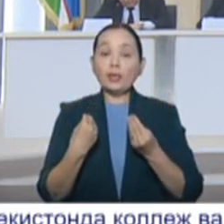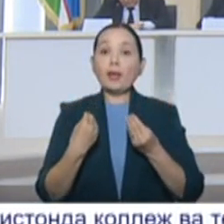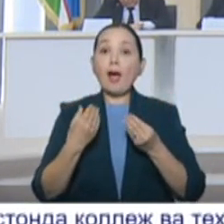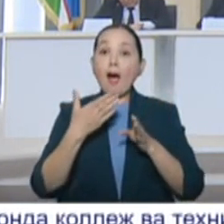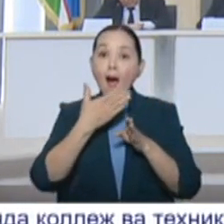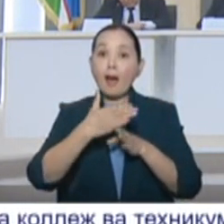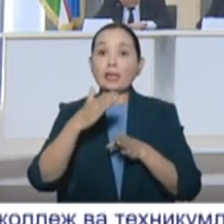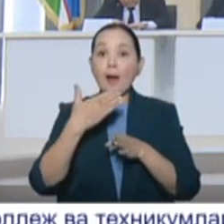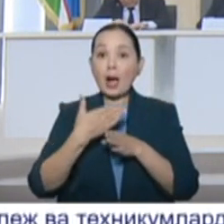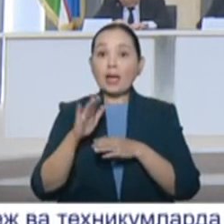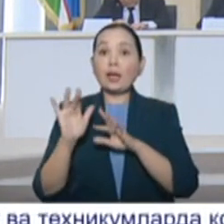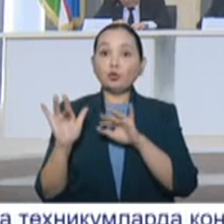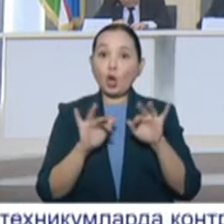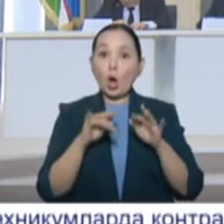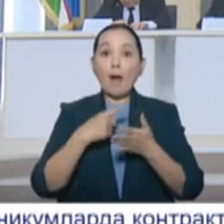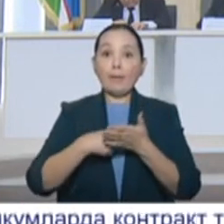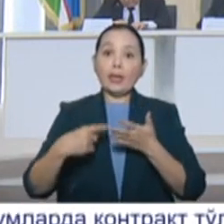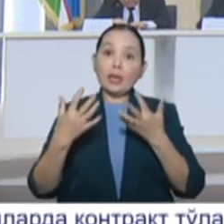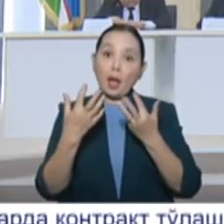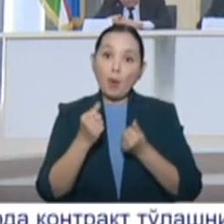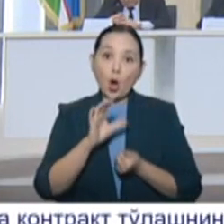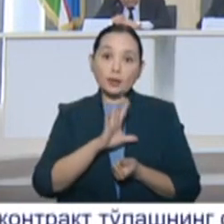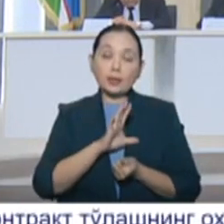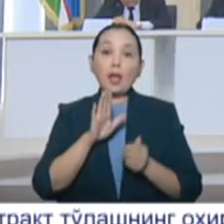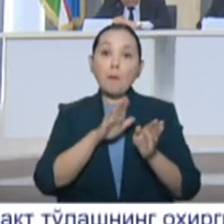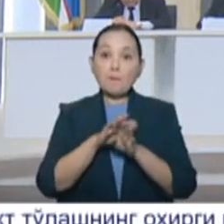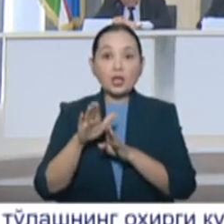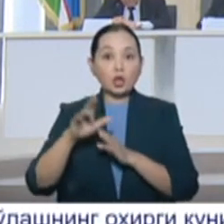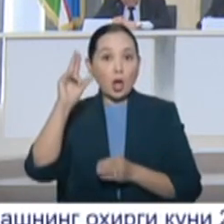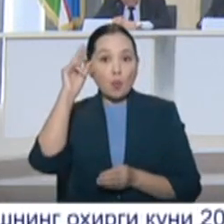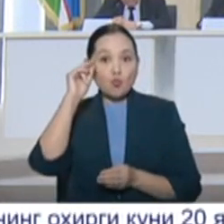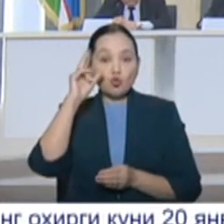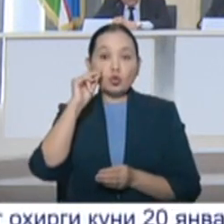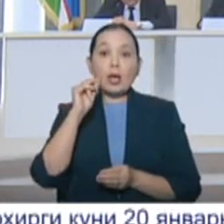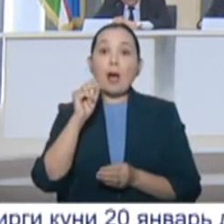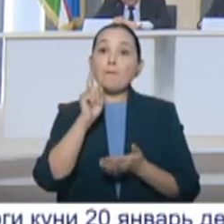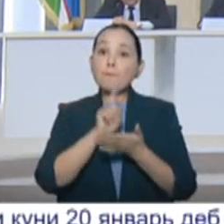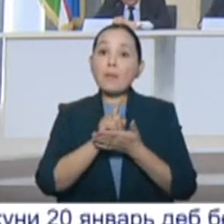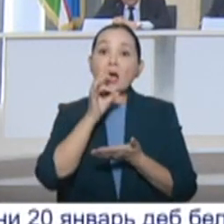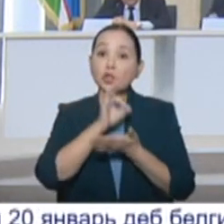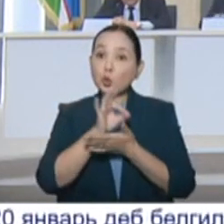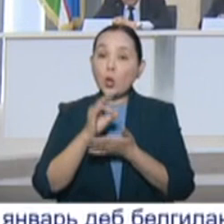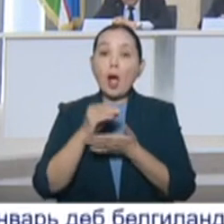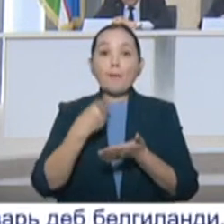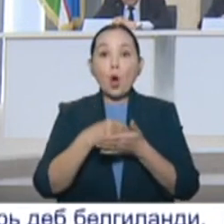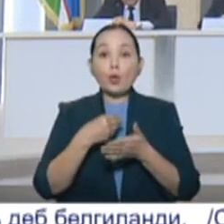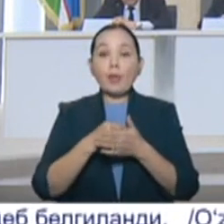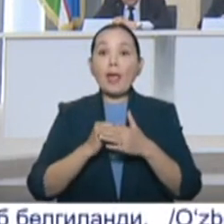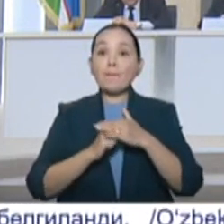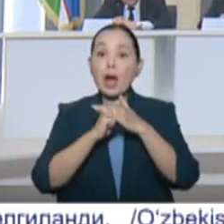qadamma-qadam chora-tadbirlarni belgilab oldik. Bajarish muddatini, mas'ullarni, moliyaviy